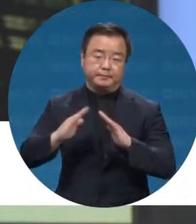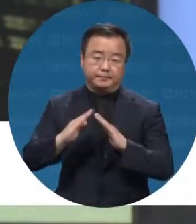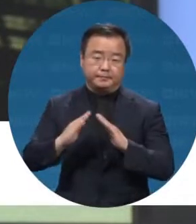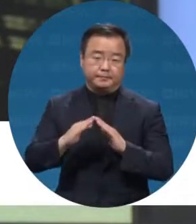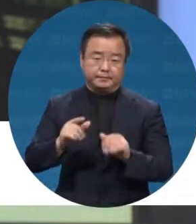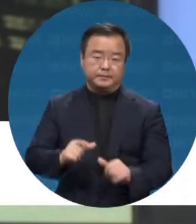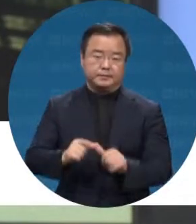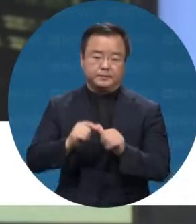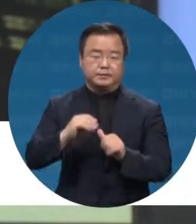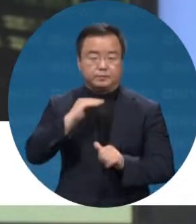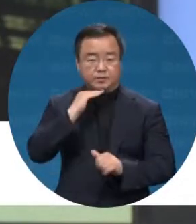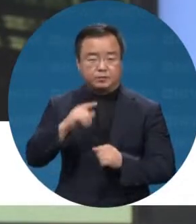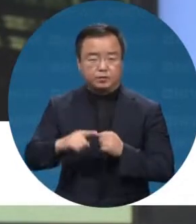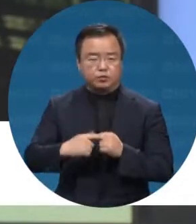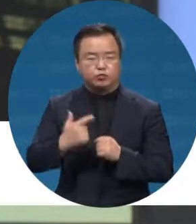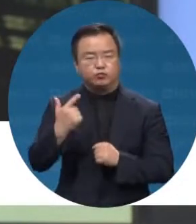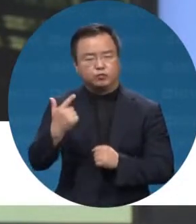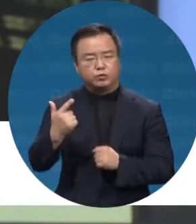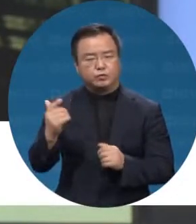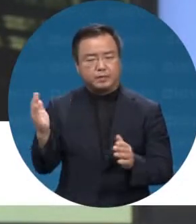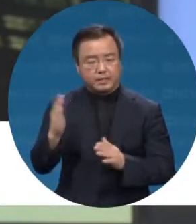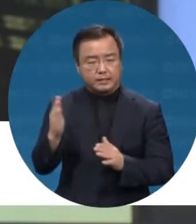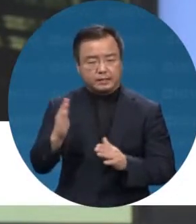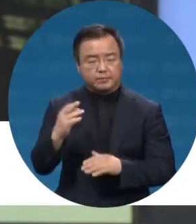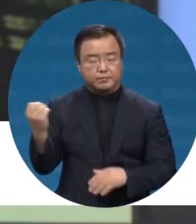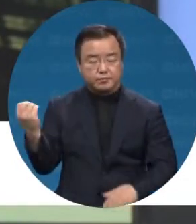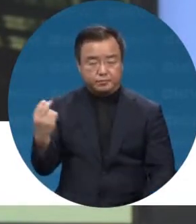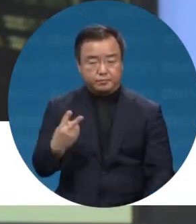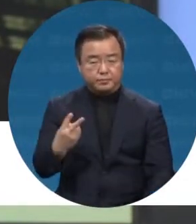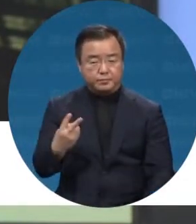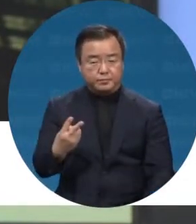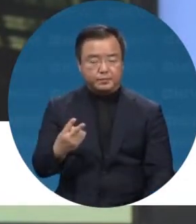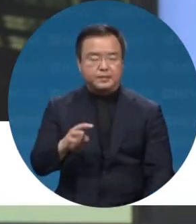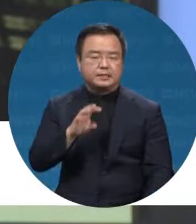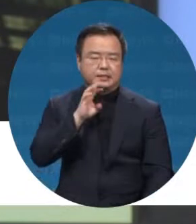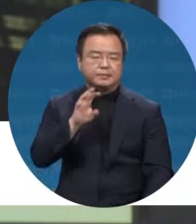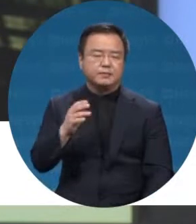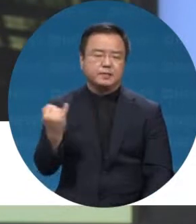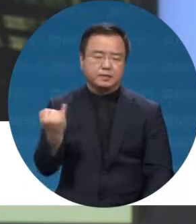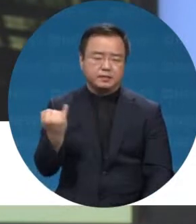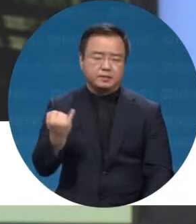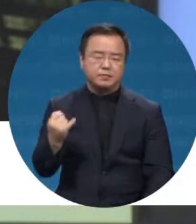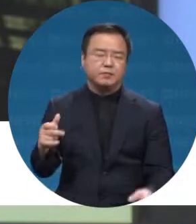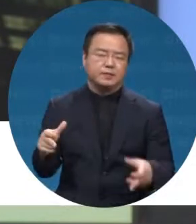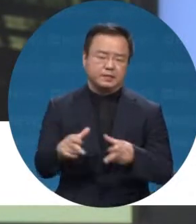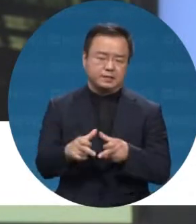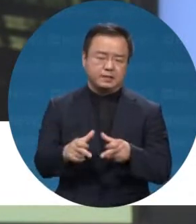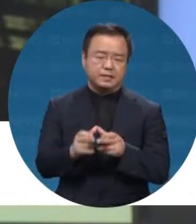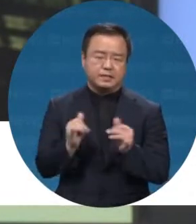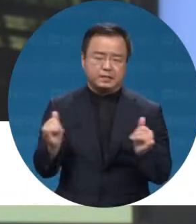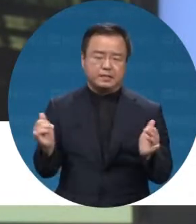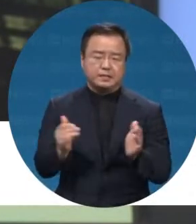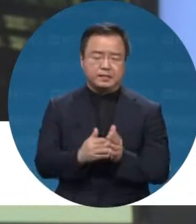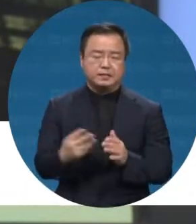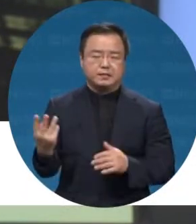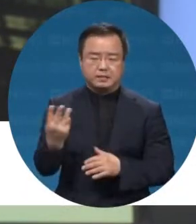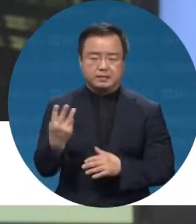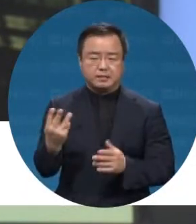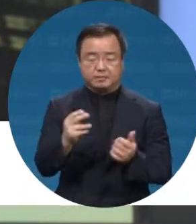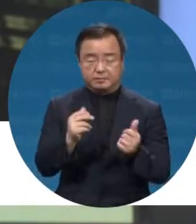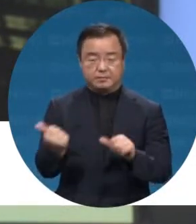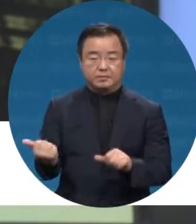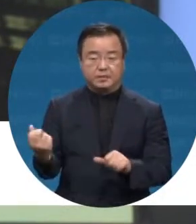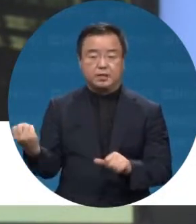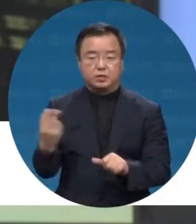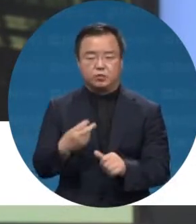기다리던 초등학교 6학년 학생 그리고 40대 여성 노동자 장애인이 사망하는 사건이 있었고요